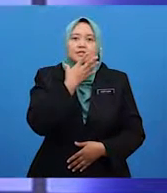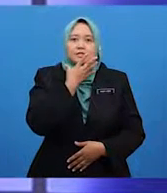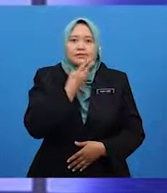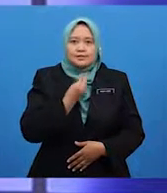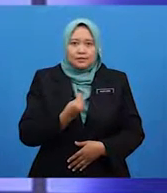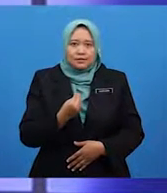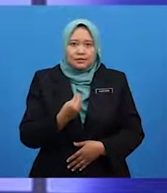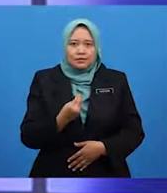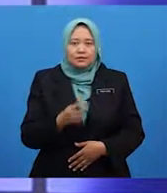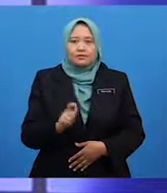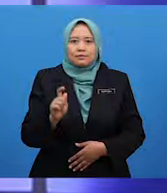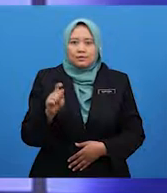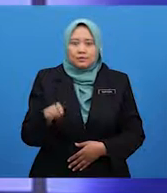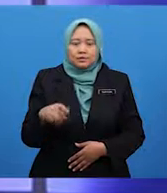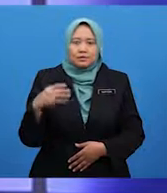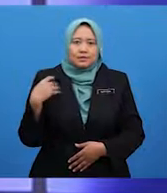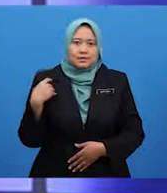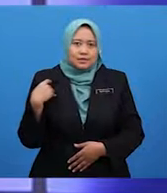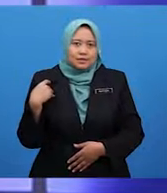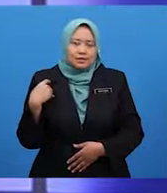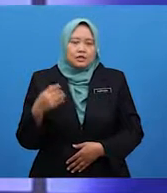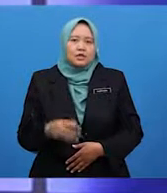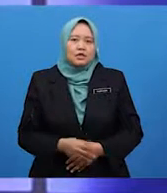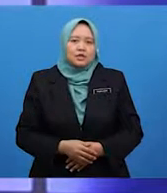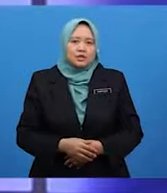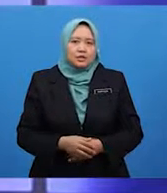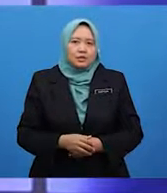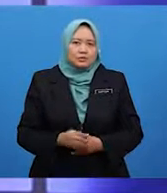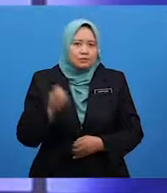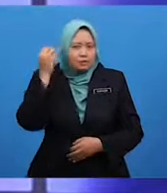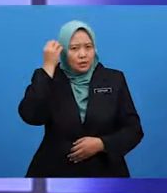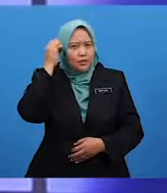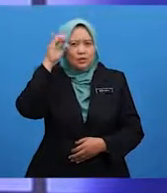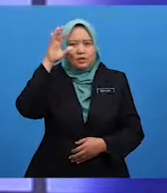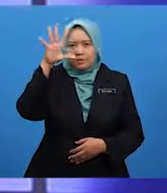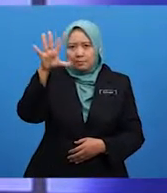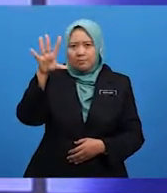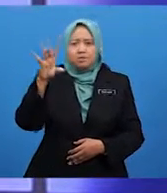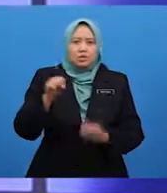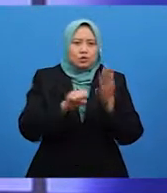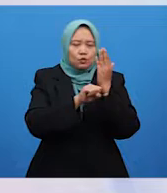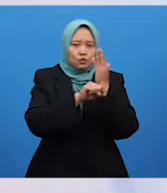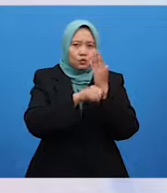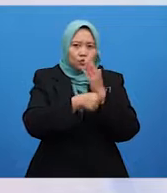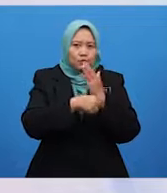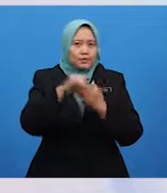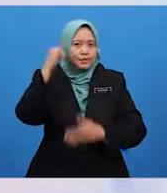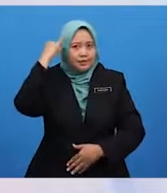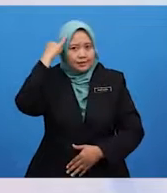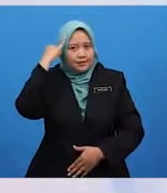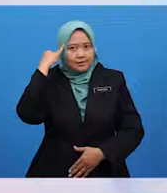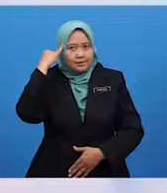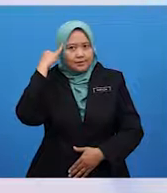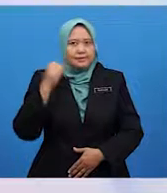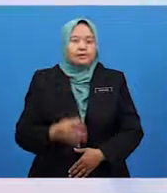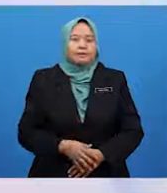ada perubahan proses perkembangan sumber idea. Tak nak yang mentah-mentah lagi, kita perlu ada perkembangan. Betul. Antara